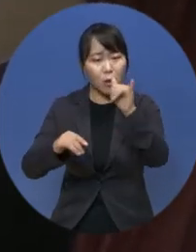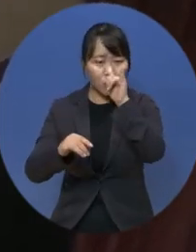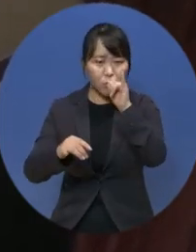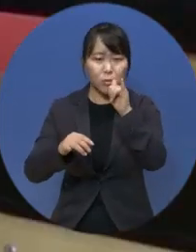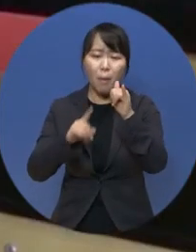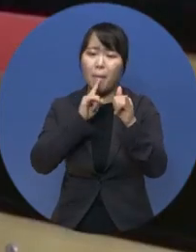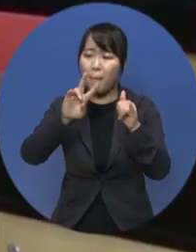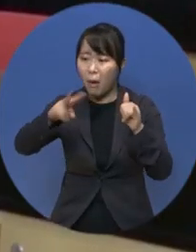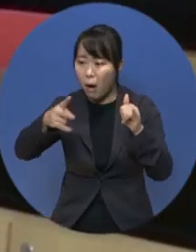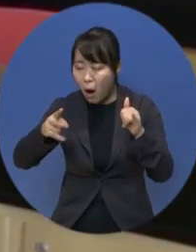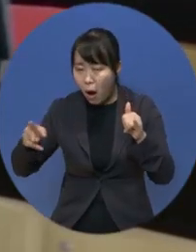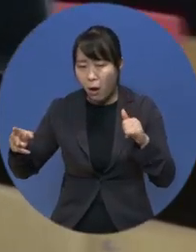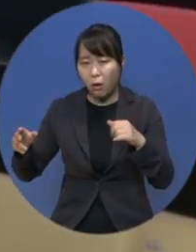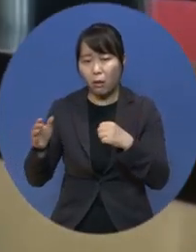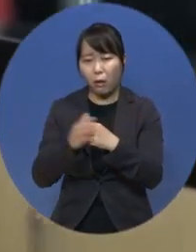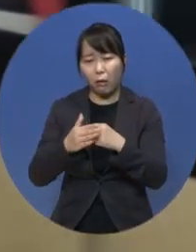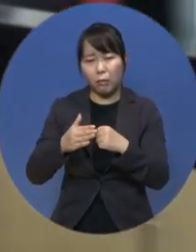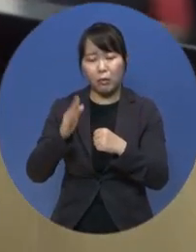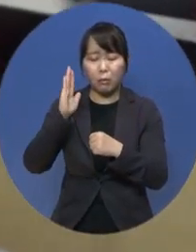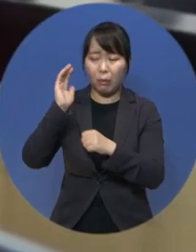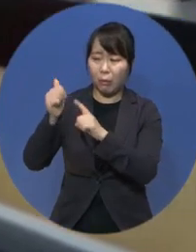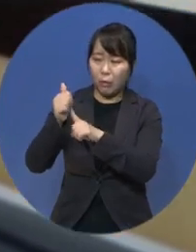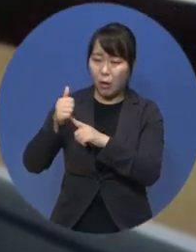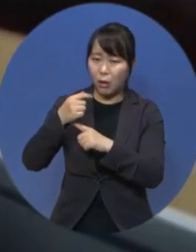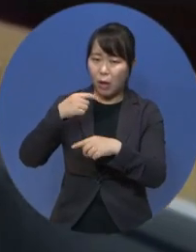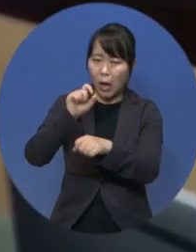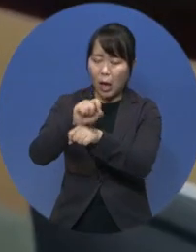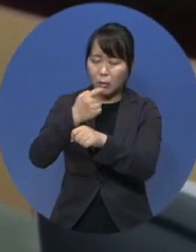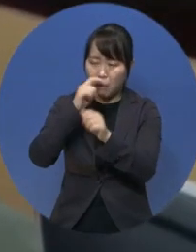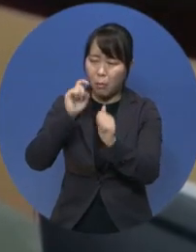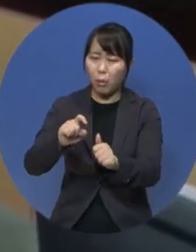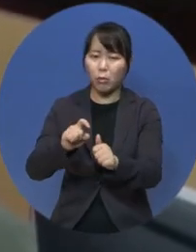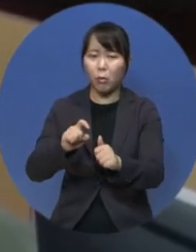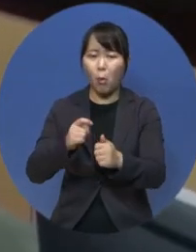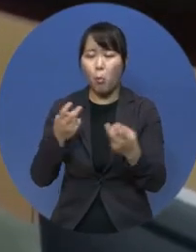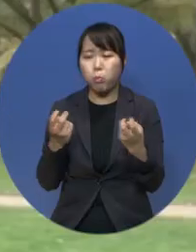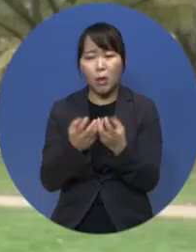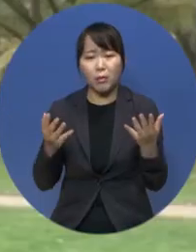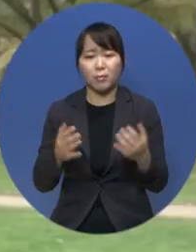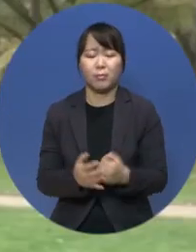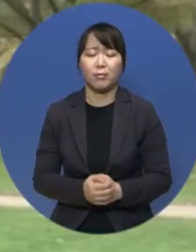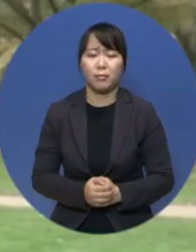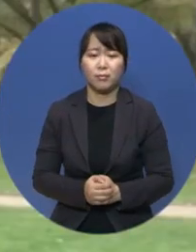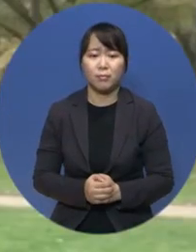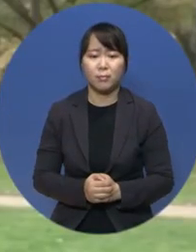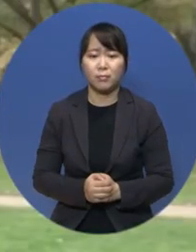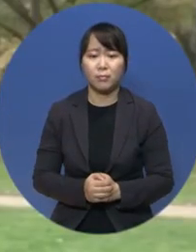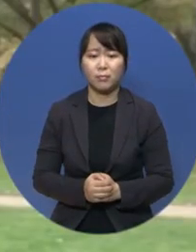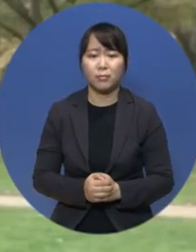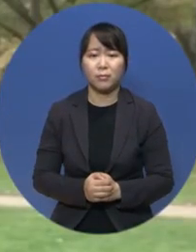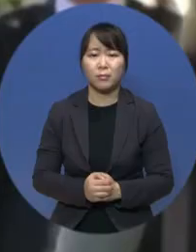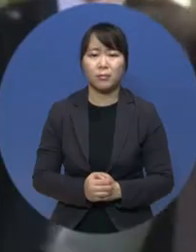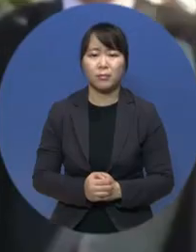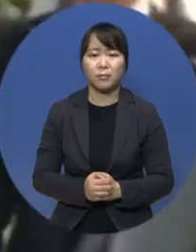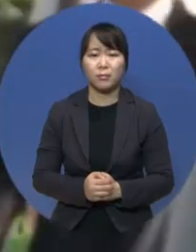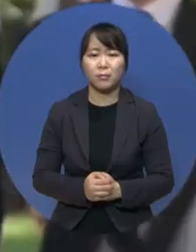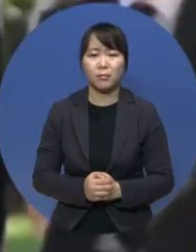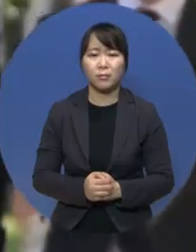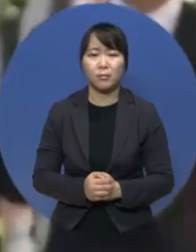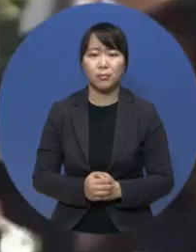번복되는 트럼프 행정명령 의 거치를 정하지 못하고 있는 현실입니다 wbc 복지 tv 뉴욕